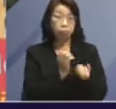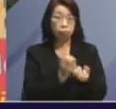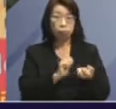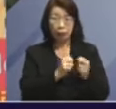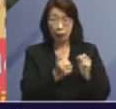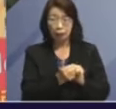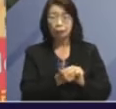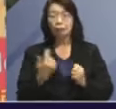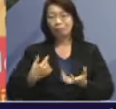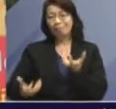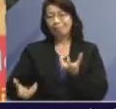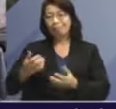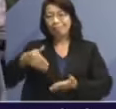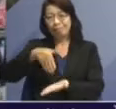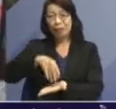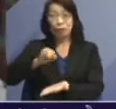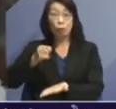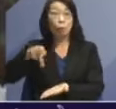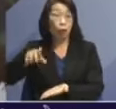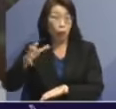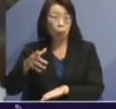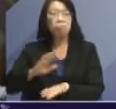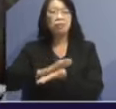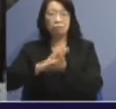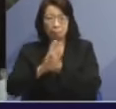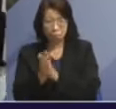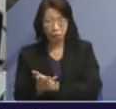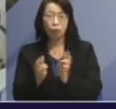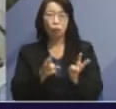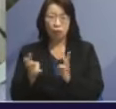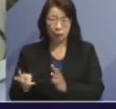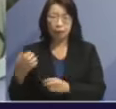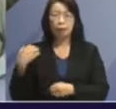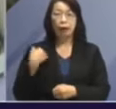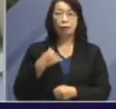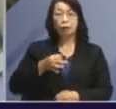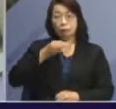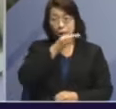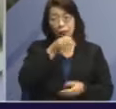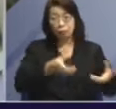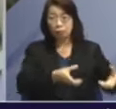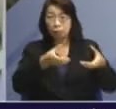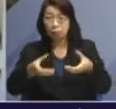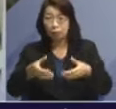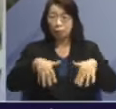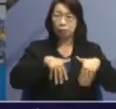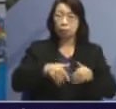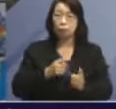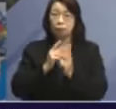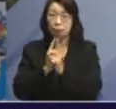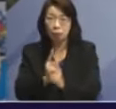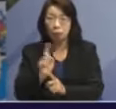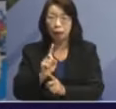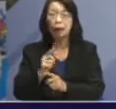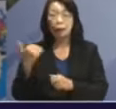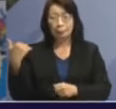จังหวัดพิษณุโลกต้องมีการปรับตัวนำเทคโนโลยีมาใช้ให้เกิดประโยชน์เพื่อยกระดับให้บริการแก่พี่น้องประชาชนผู้มาติ